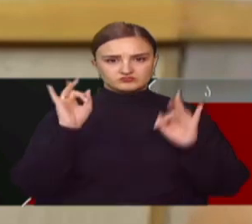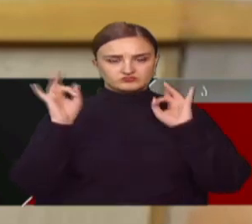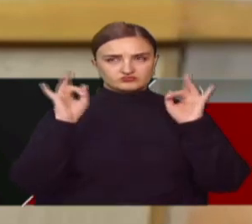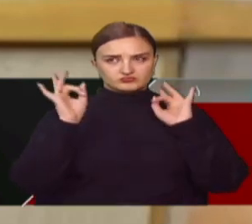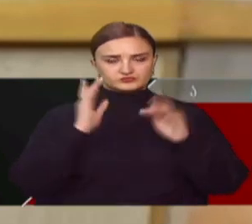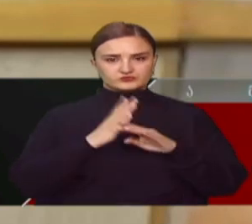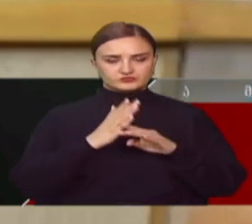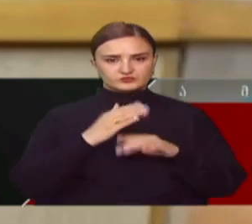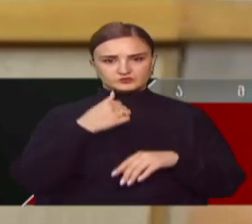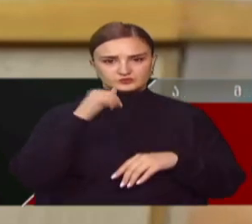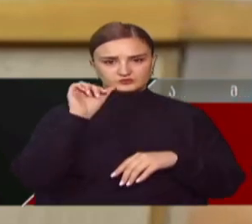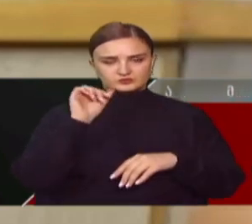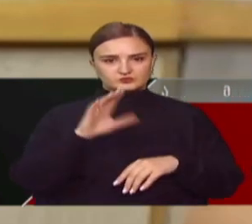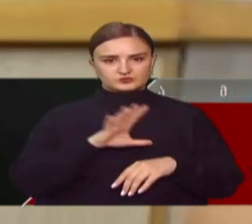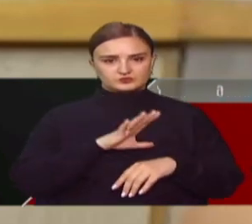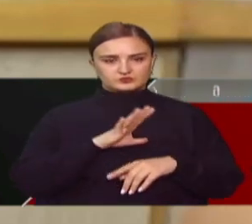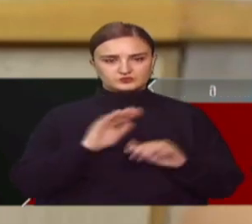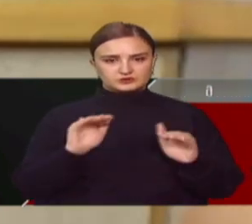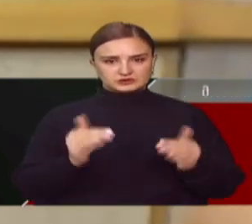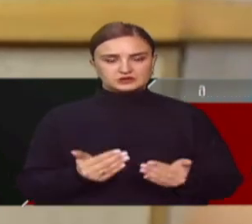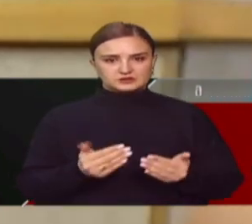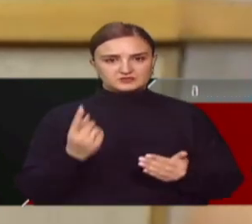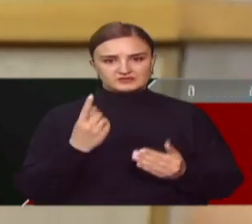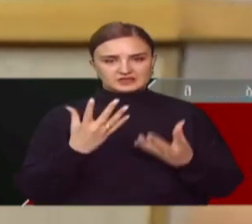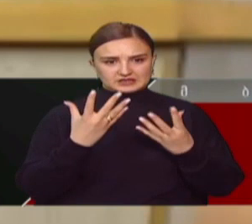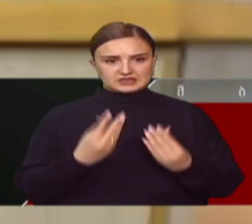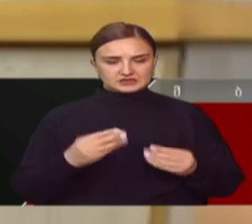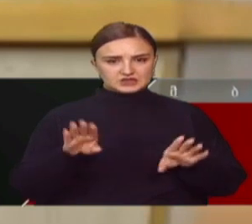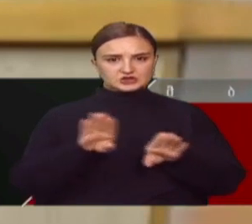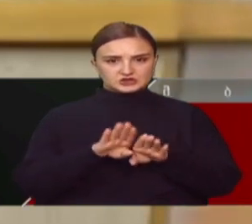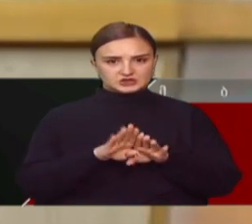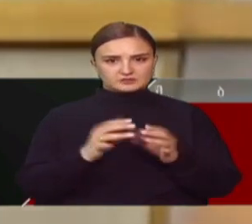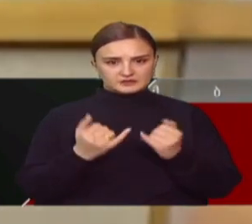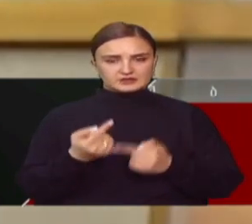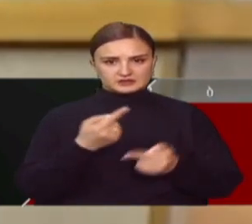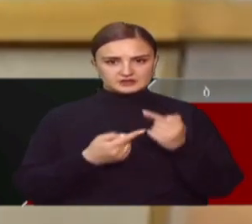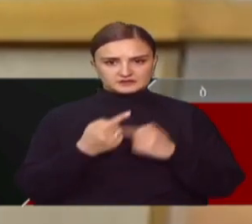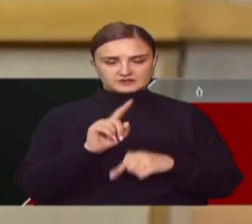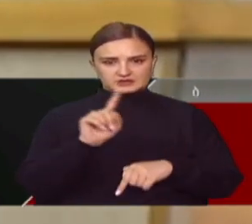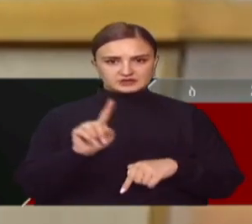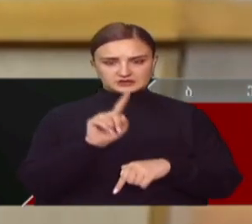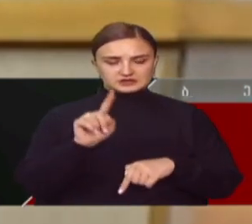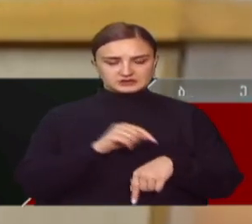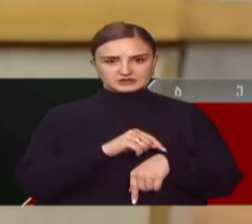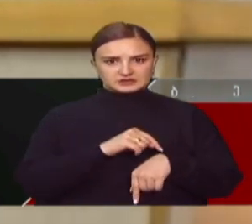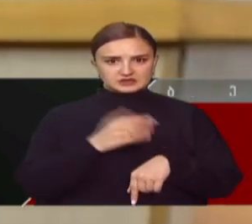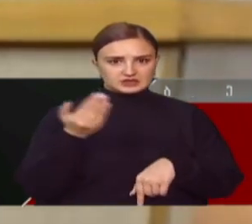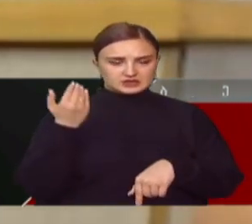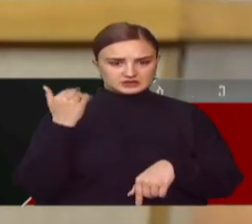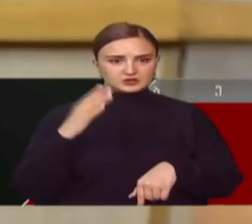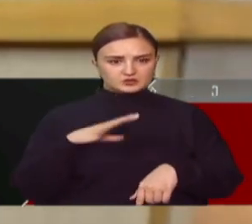გვესმის. გუშინ შედარებით იყო, ნაკლები იყო პირველ დღესთან შედარებით, დღეს ისევ ზუსტად 1 საათის წინ დაახლოებით აქაც